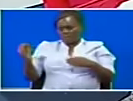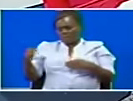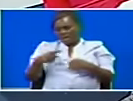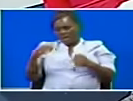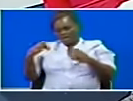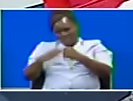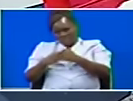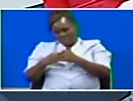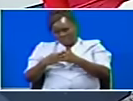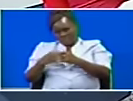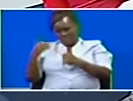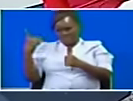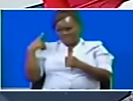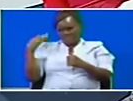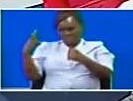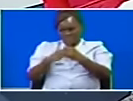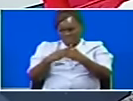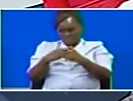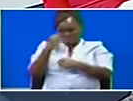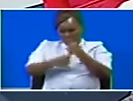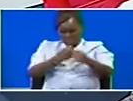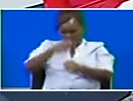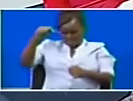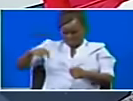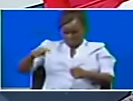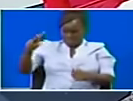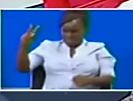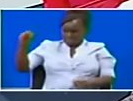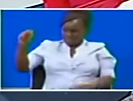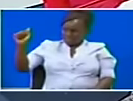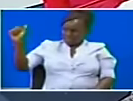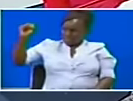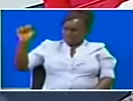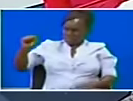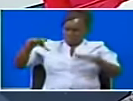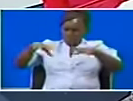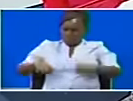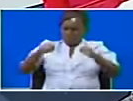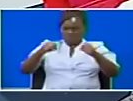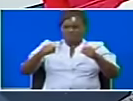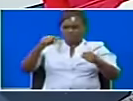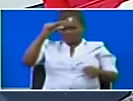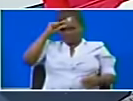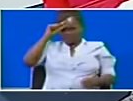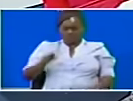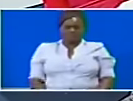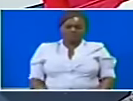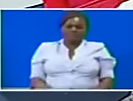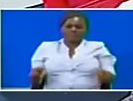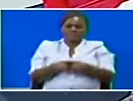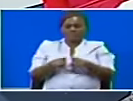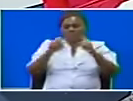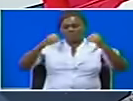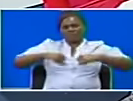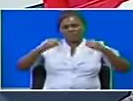8 mwaka huu wa 2017 NASA itachukua uongozi wa nchi. Na hiyo tukiwa bado katika haya makubaliano,